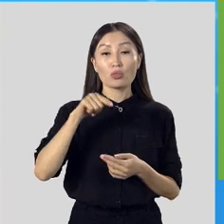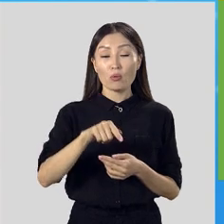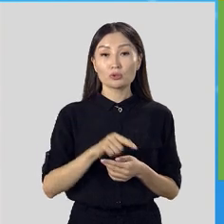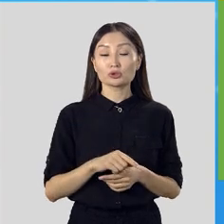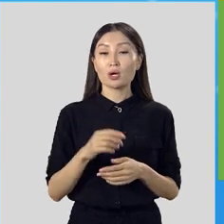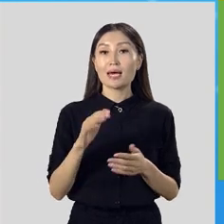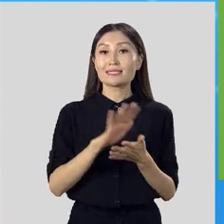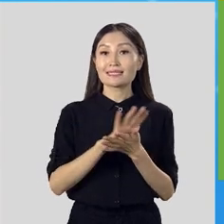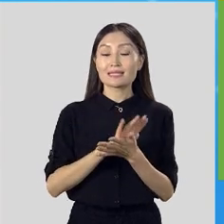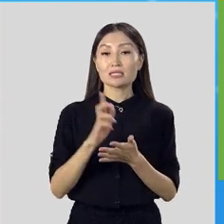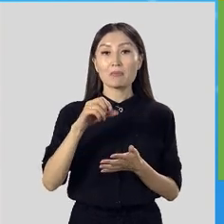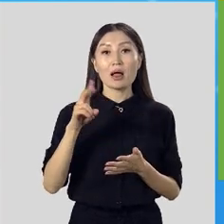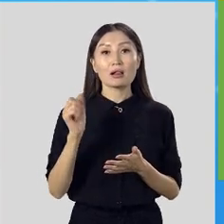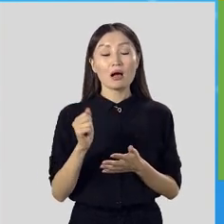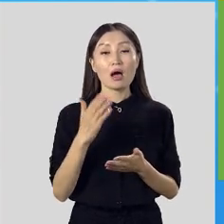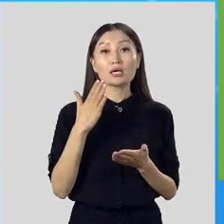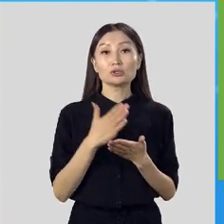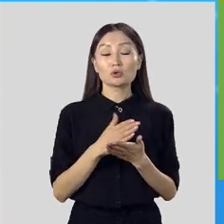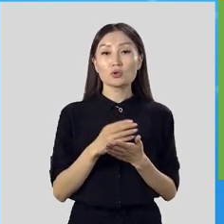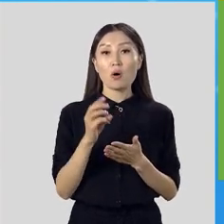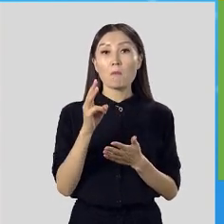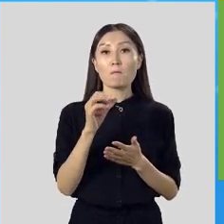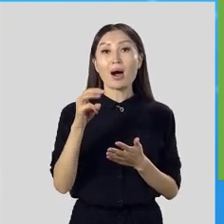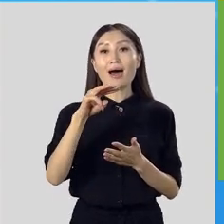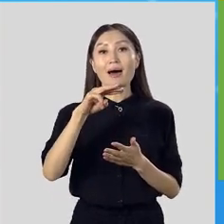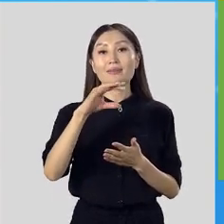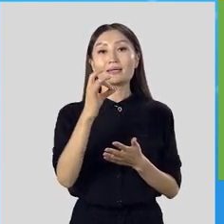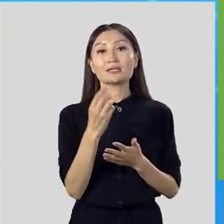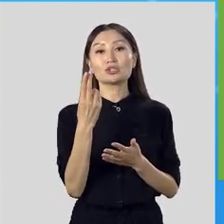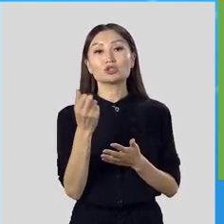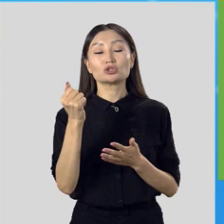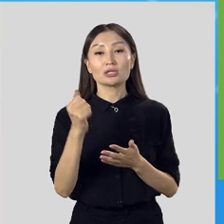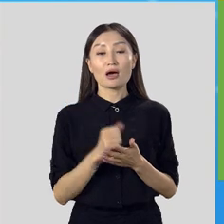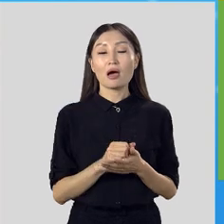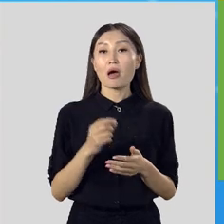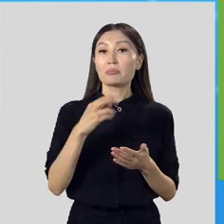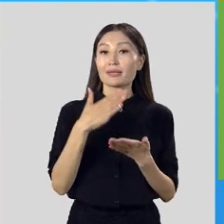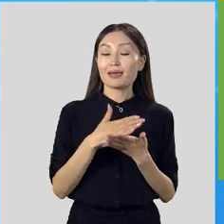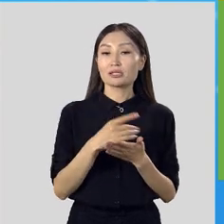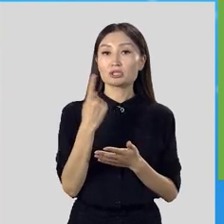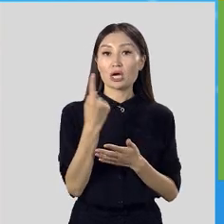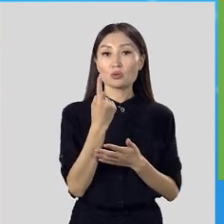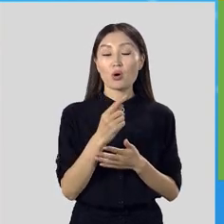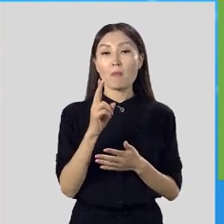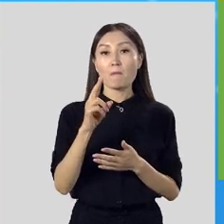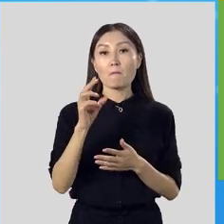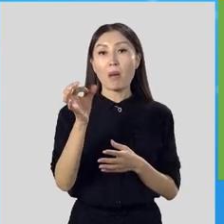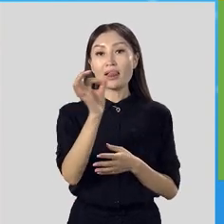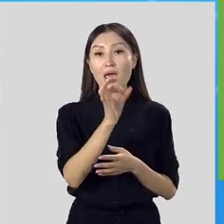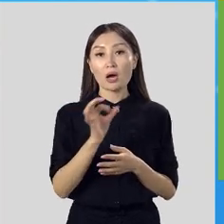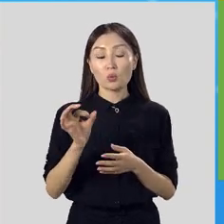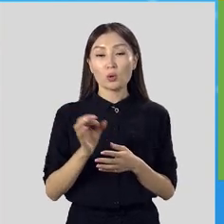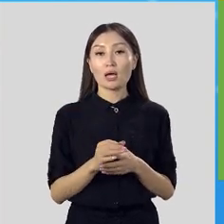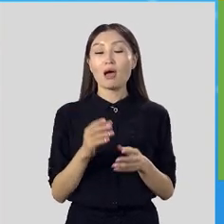что синтез белка идет по матричному принципу. То есть при наличии одной молекулы в